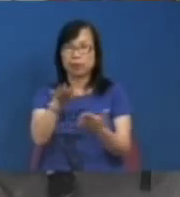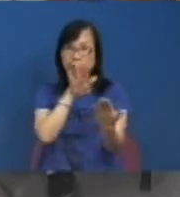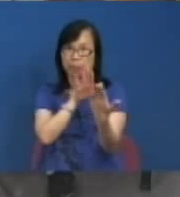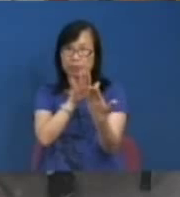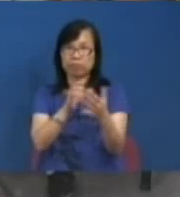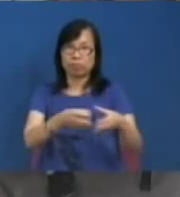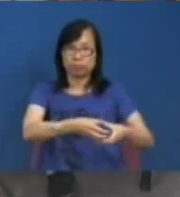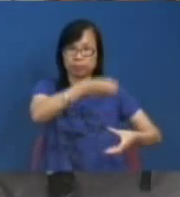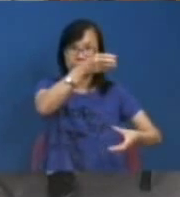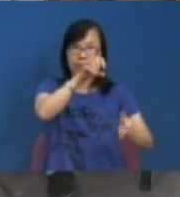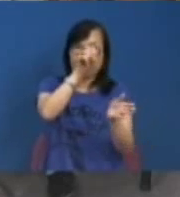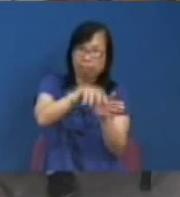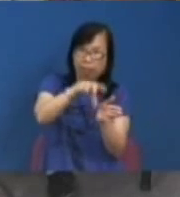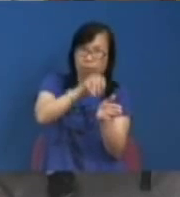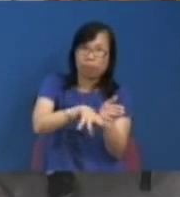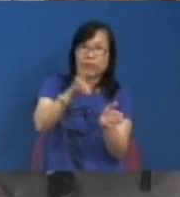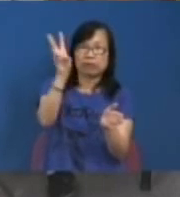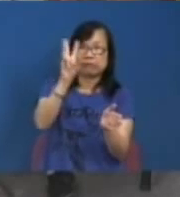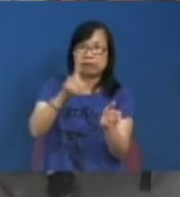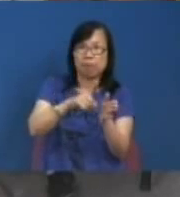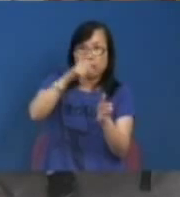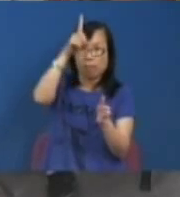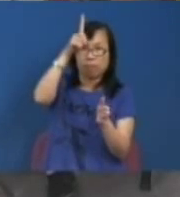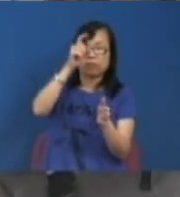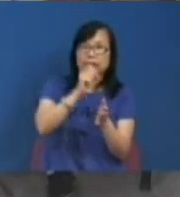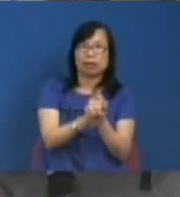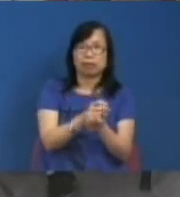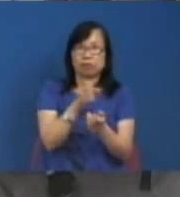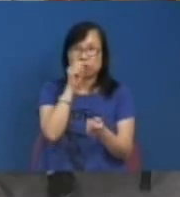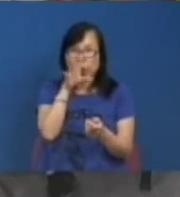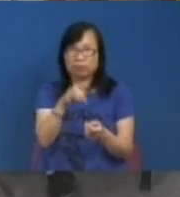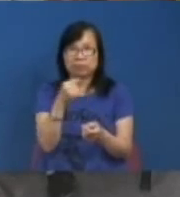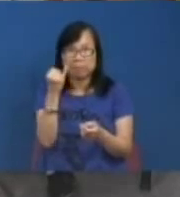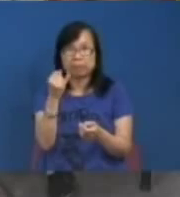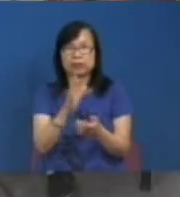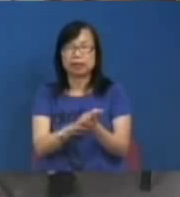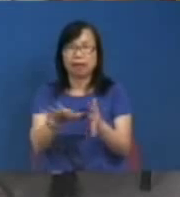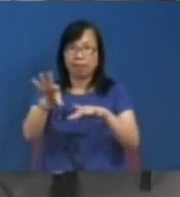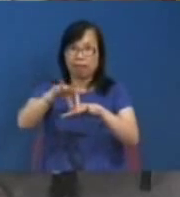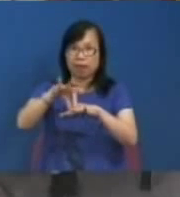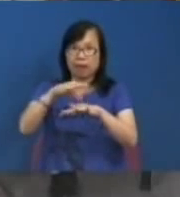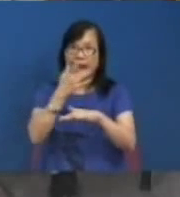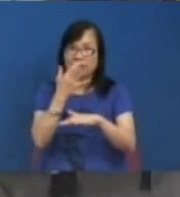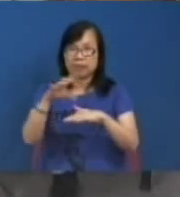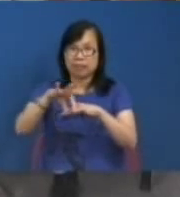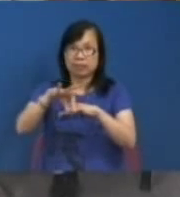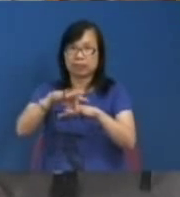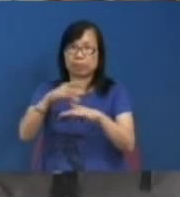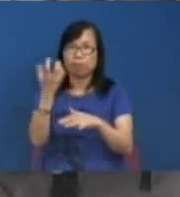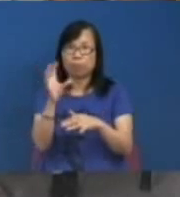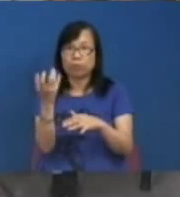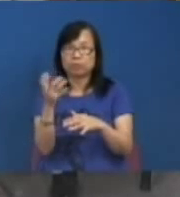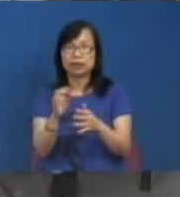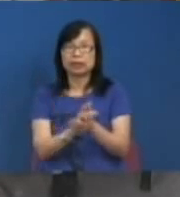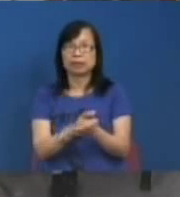渠務滲漏的問題，就是樓上有些，即是說得難聽一點，金黃色的水就那些我想是